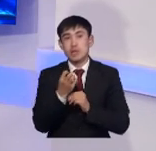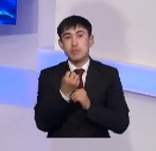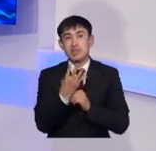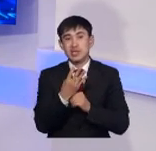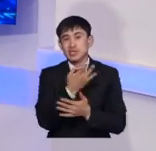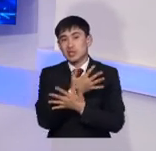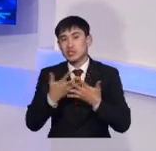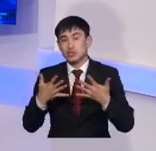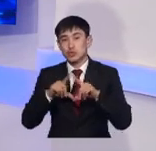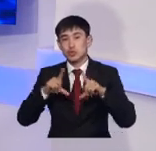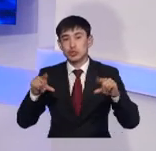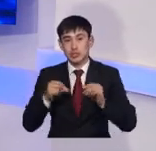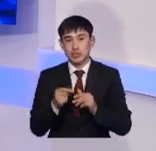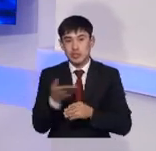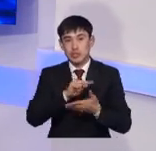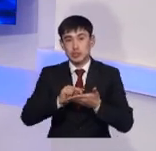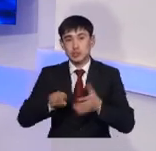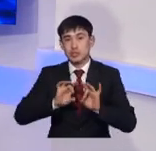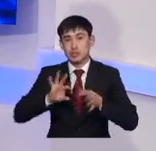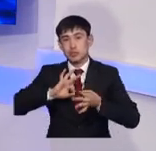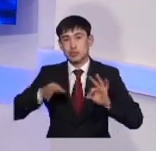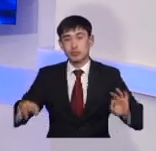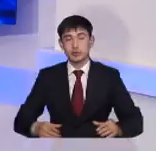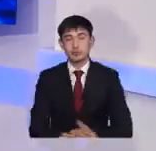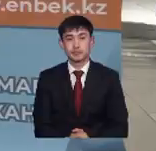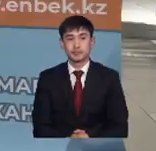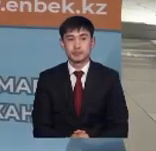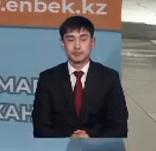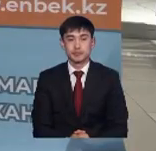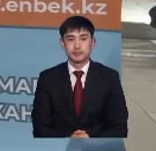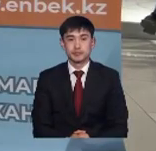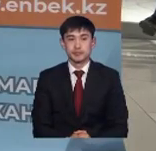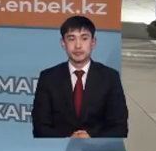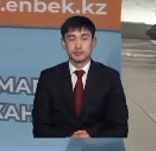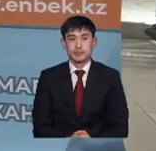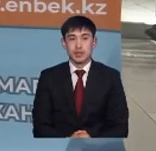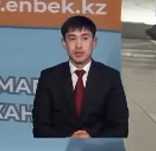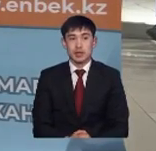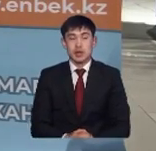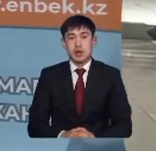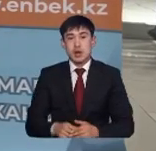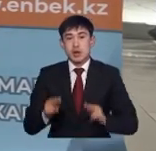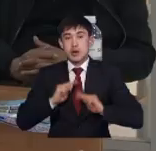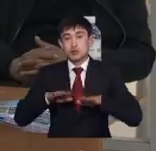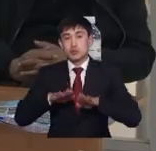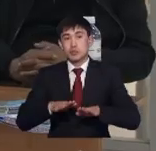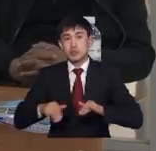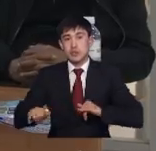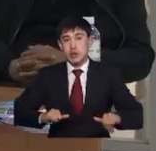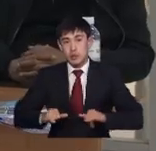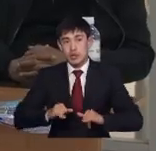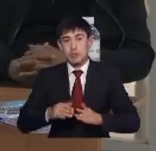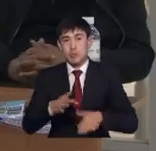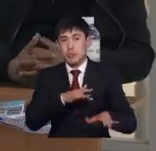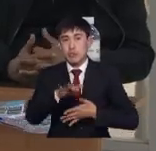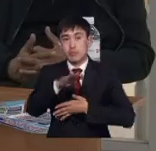15 различных учреждений Наш корреспондент расскажет подробнее Ярмарка вакансий мероприятие уже давно